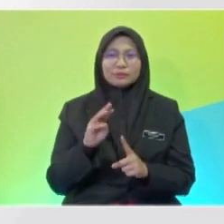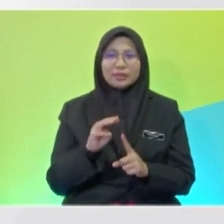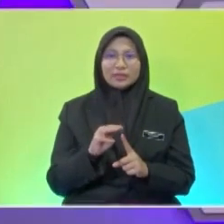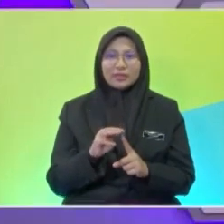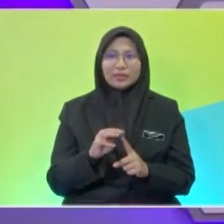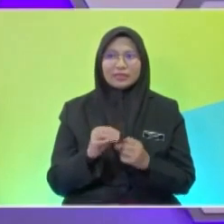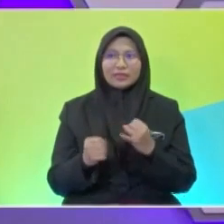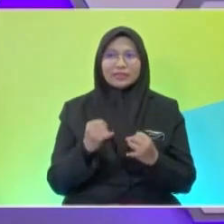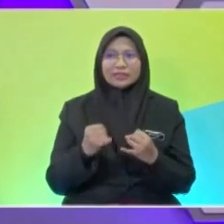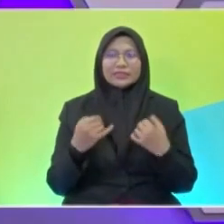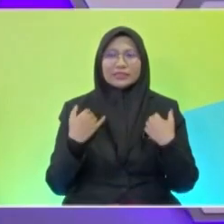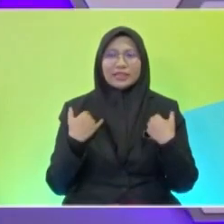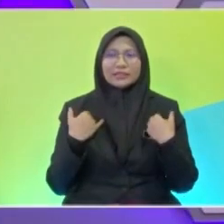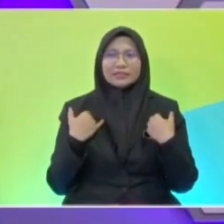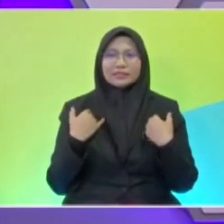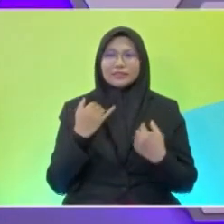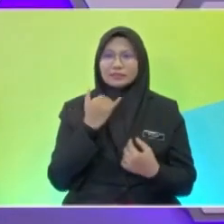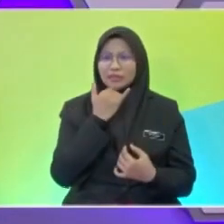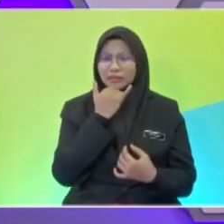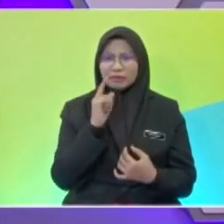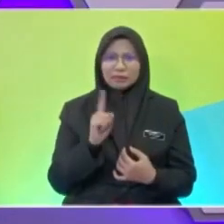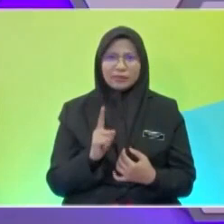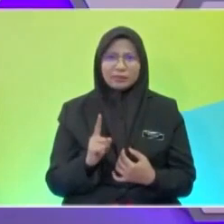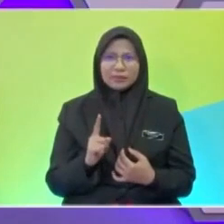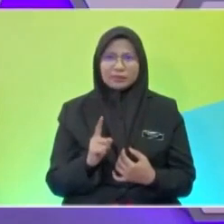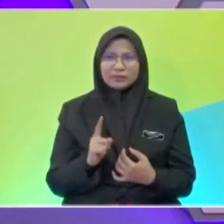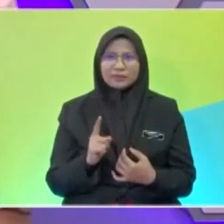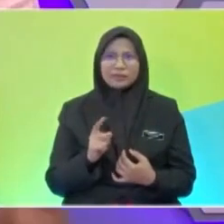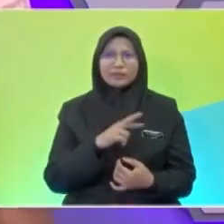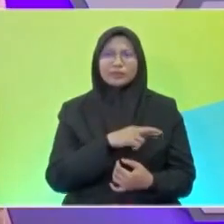tolak Ataupun mungkin calon tidak memperoleh markah